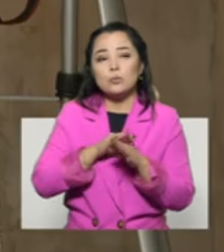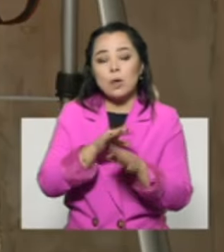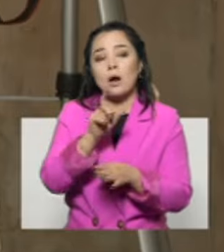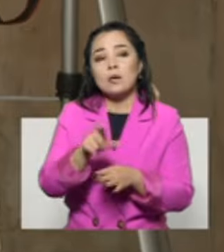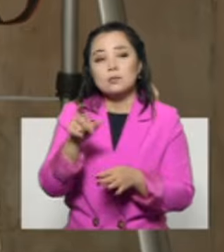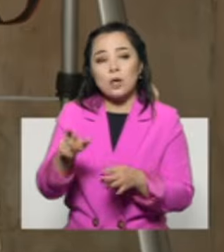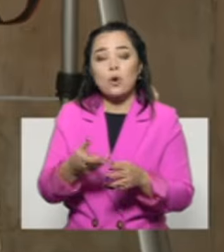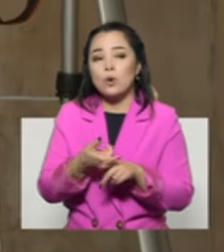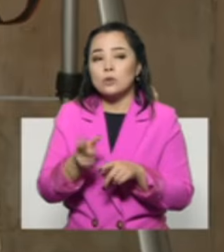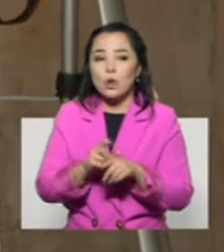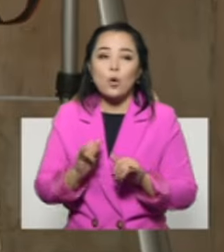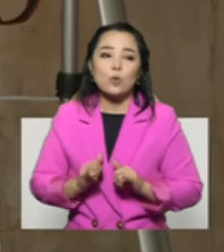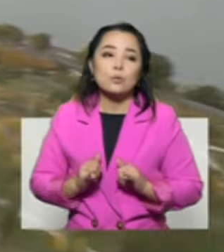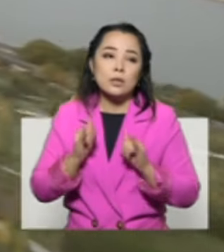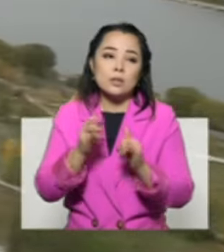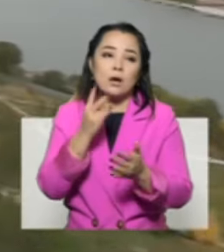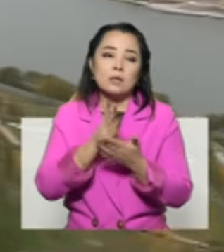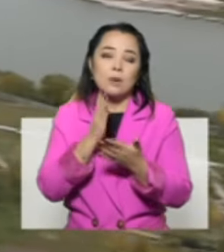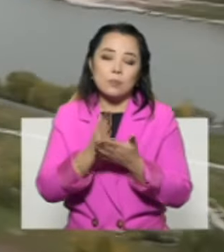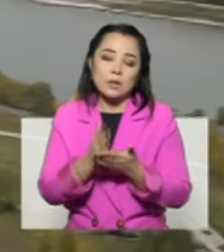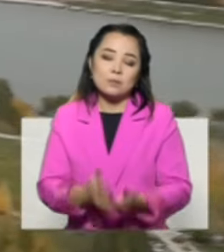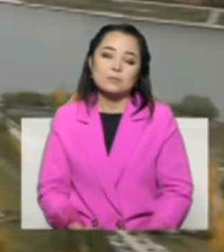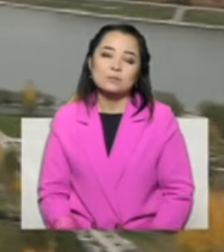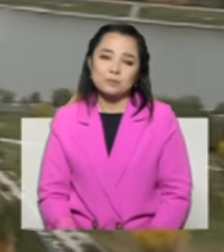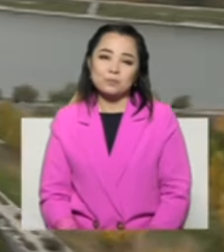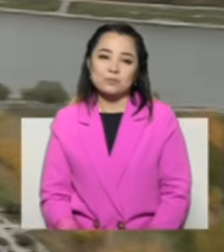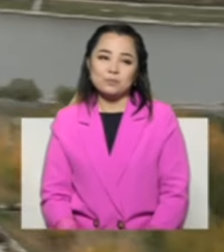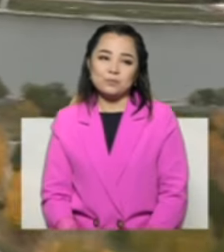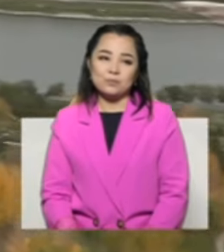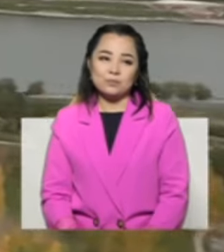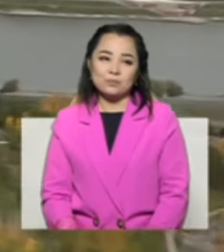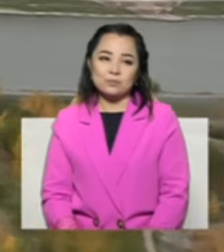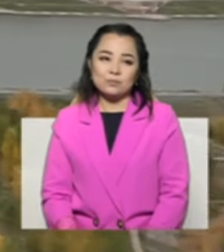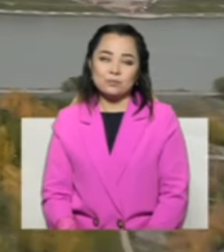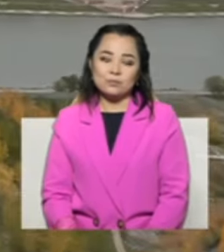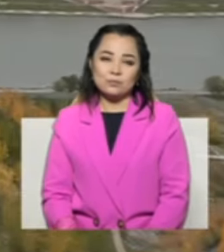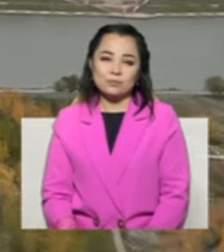адамдарға өте үлкен құрметпен қараймын. Данияр Қайыртай, Советхан Жағиев, Аршын Ахмет, Алматы.